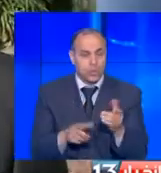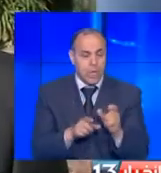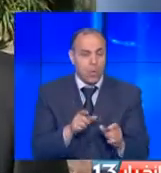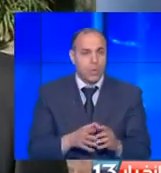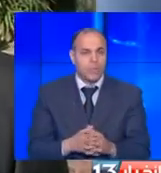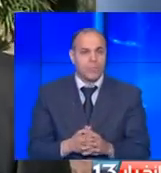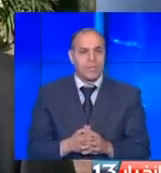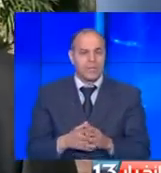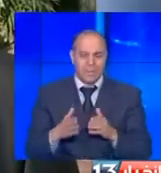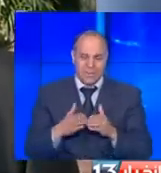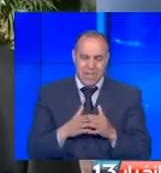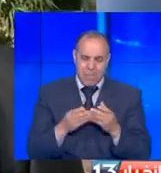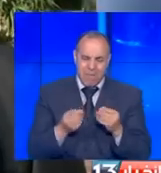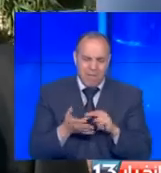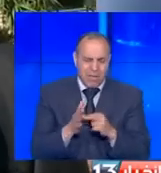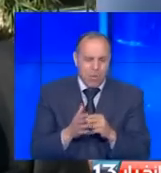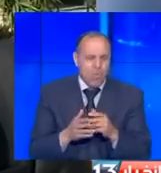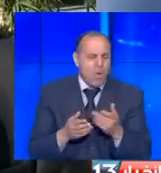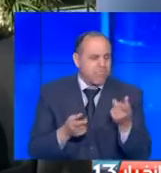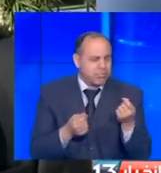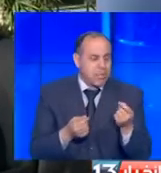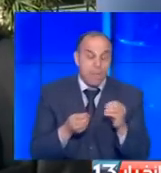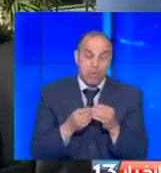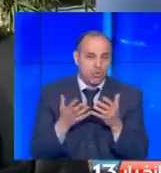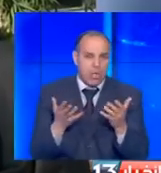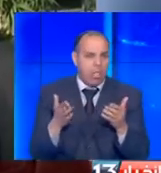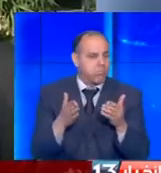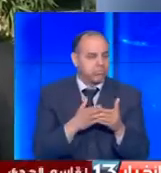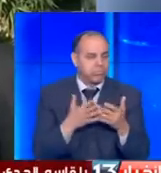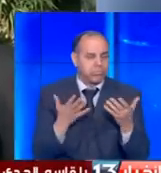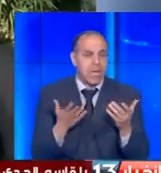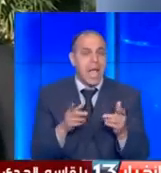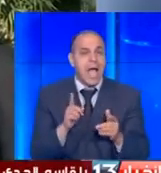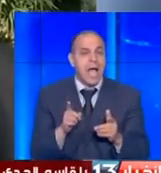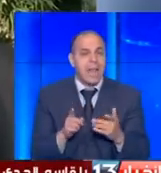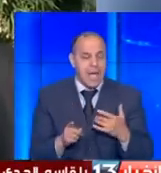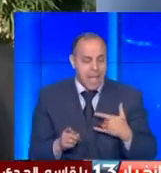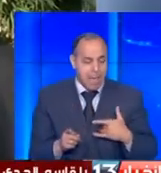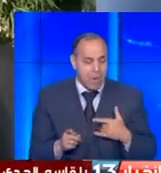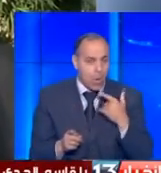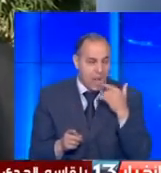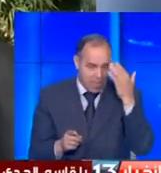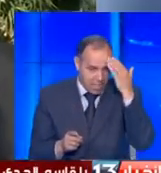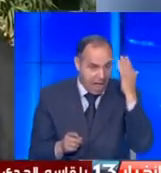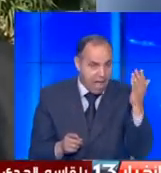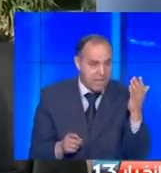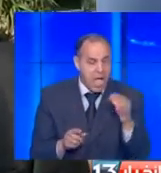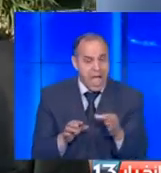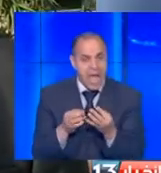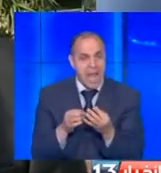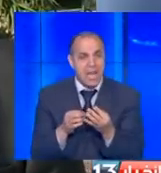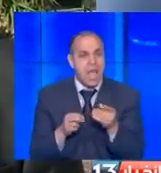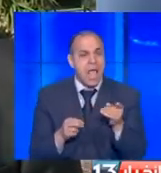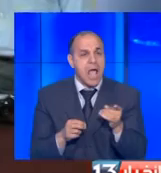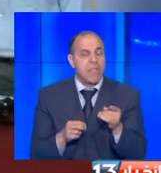مجتمعنا. عوائق جمة لوجستية أو مادية، بالطبع تجاوزها لا يكون إلا عبر الإيمان بأن الثقافة هي الحل وأن